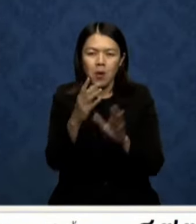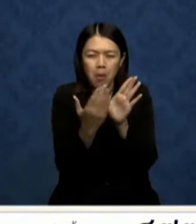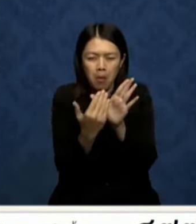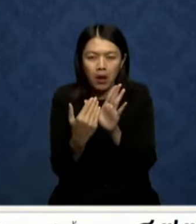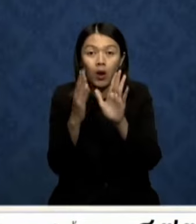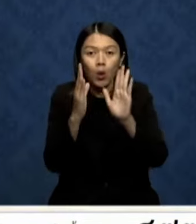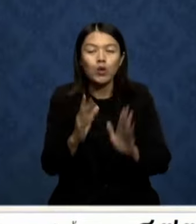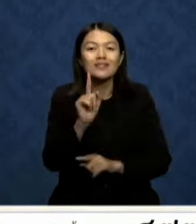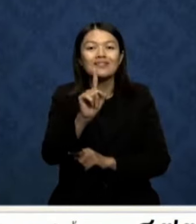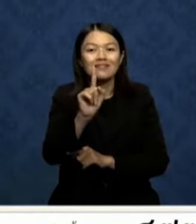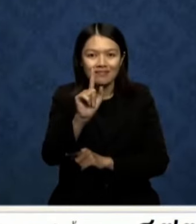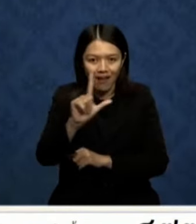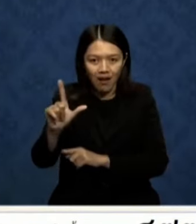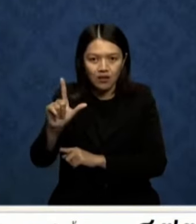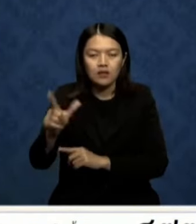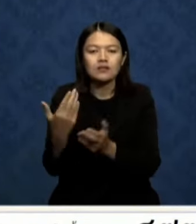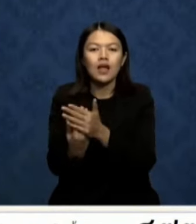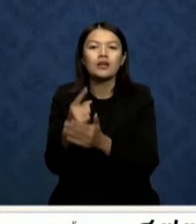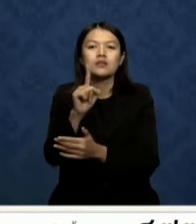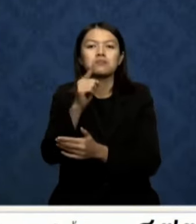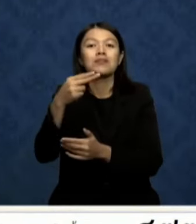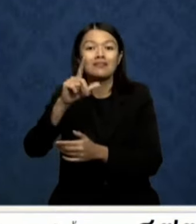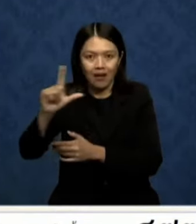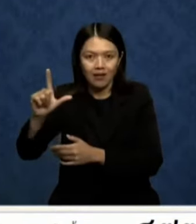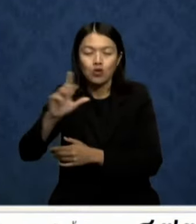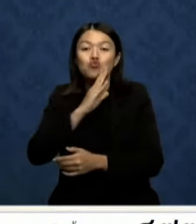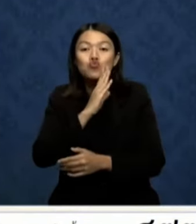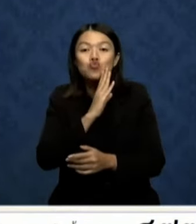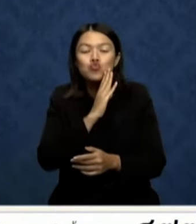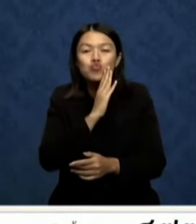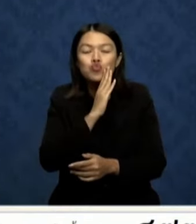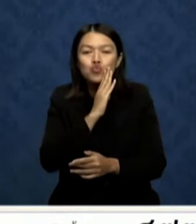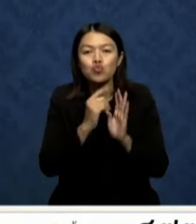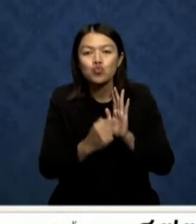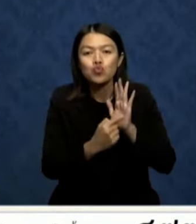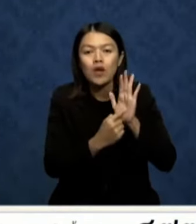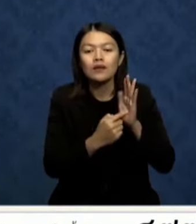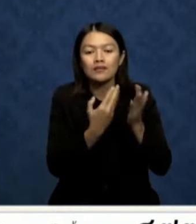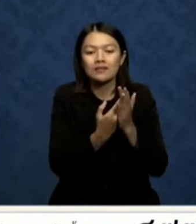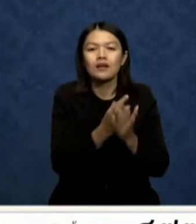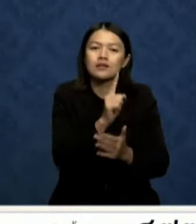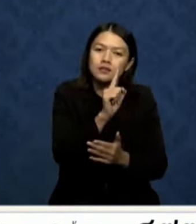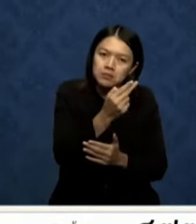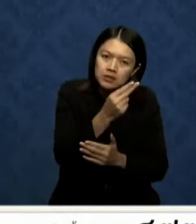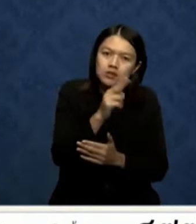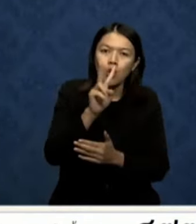นใช้เงินหมื่นล้านเท่านั้นเองสมมุตินะครับผมยกตัวอย่างให้ฟังใช้เงินหมื่นล้าน 20,000 ล้าน